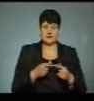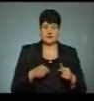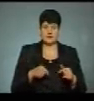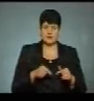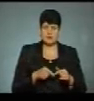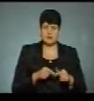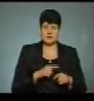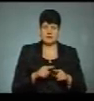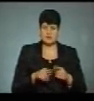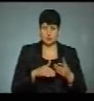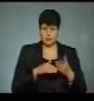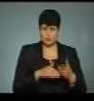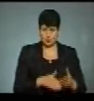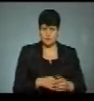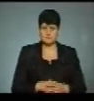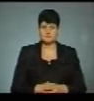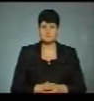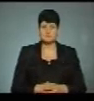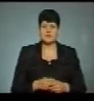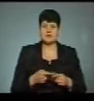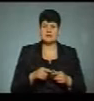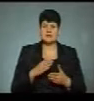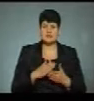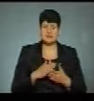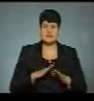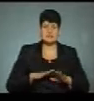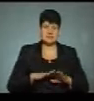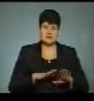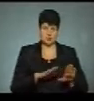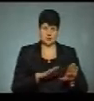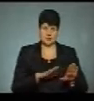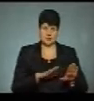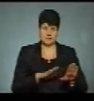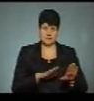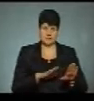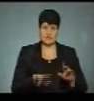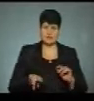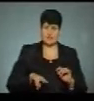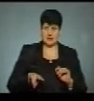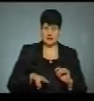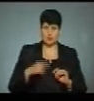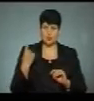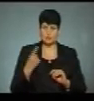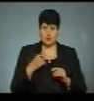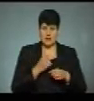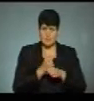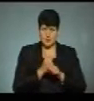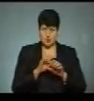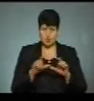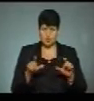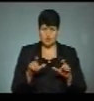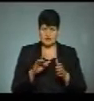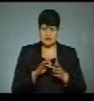відділенням лікарні швидкої допомоги. Це є заступник директора обласного лабораторного